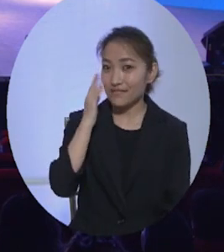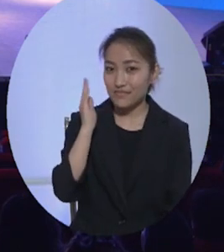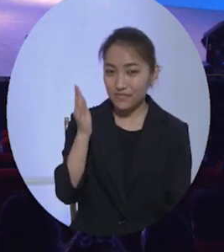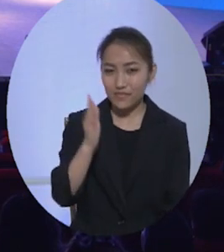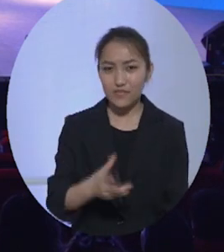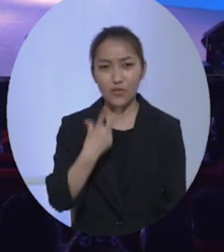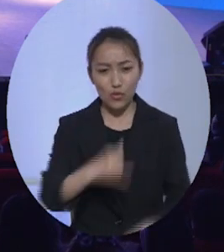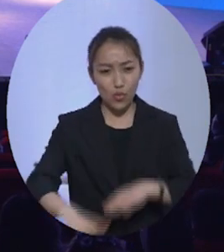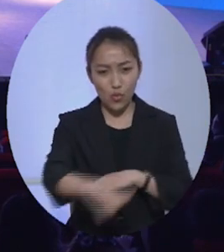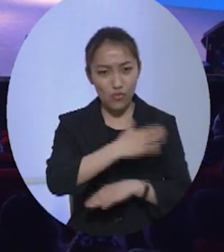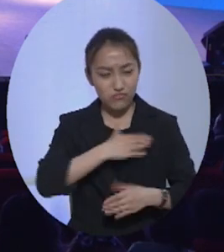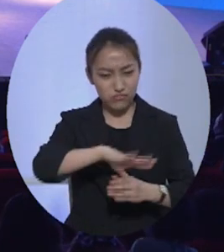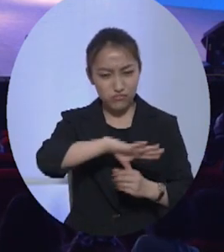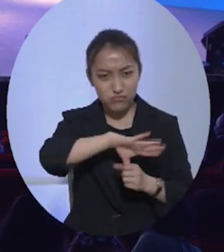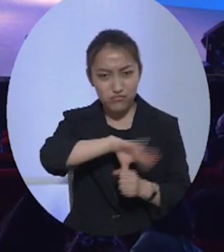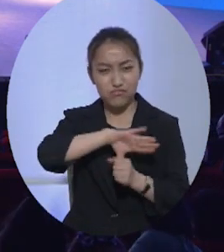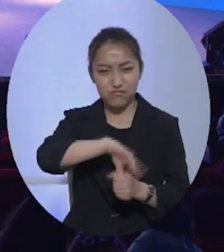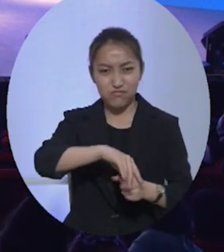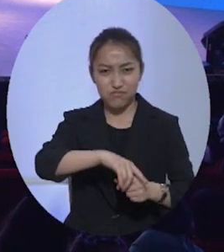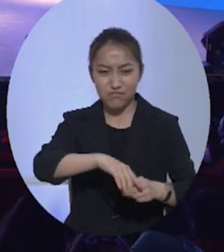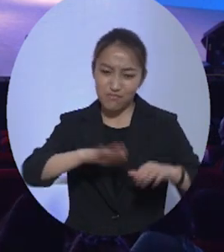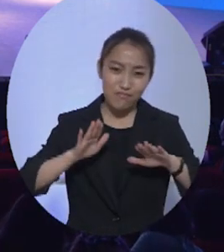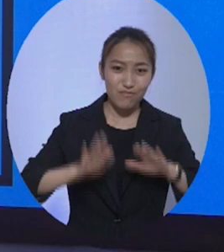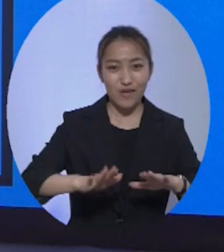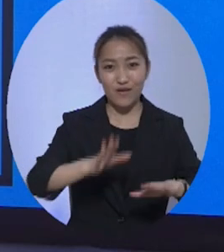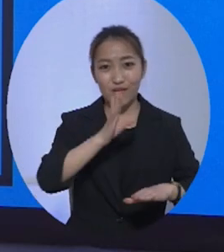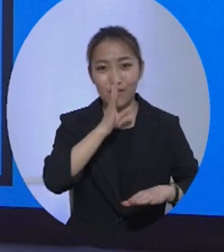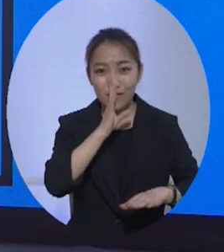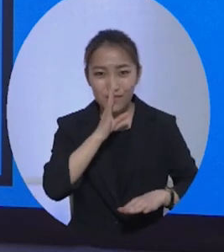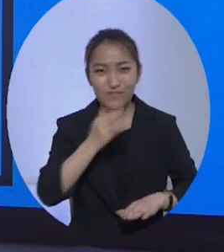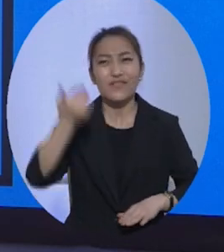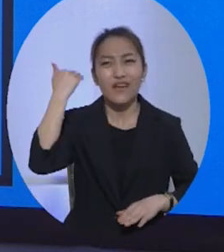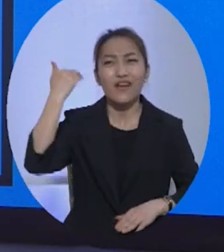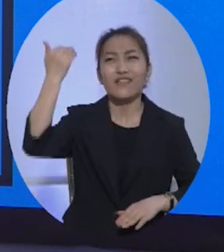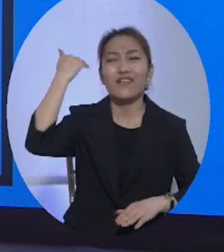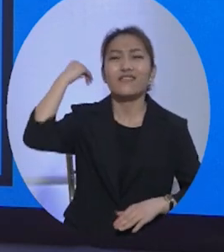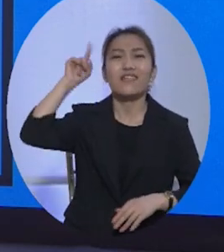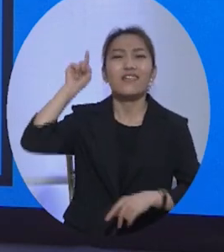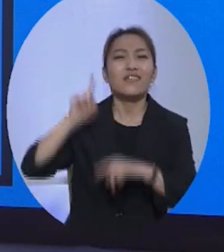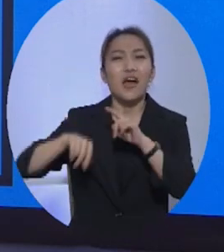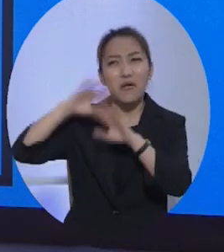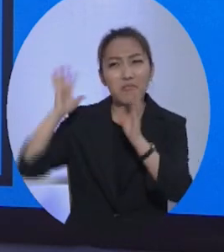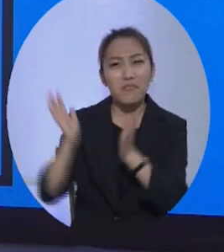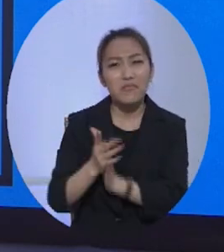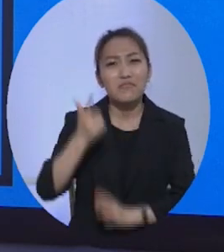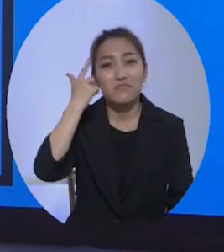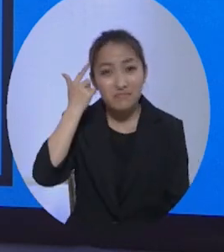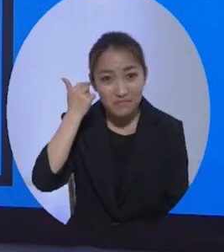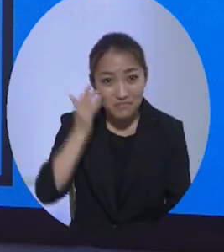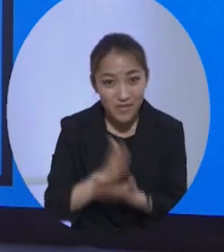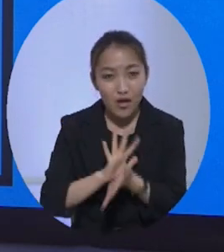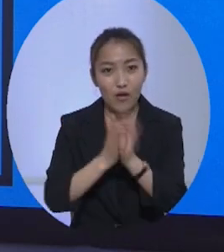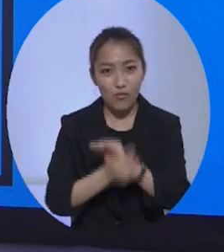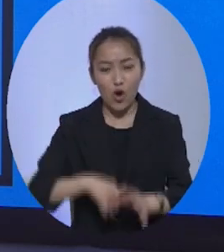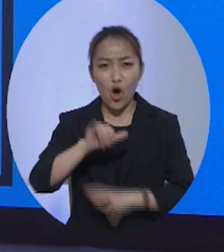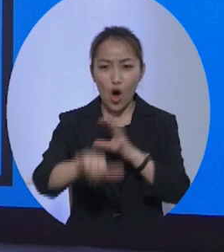тусгаар тогтнолоо тунхагласны дараа монголчууд өвөгдөйдсийнхаа тэр хүн төв тунлыг мэдчихсэн учраас хамгийн түрүүнд олон